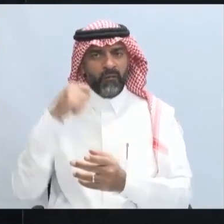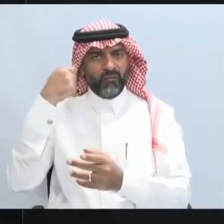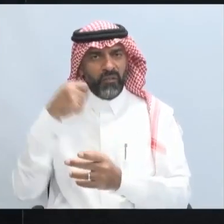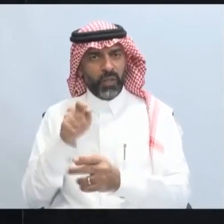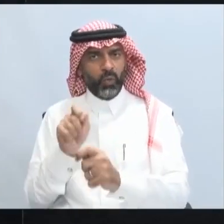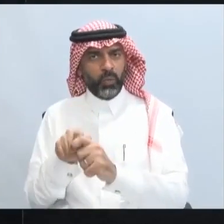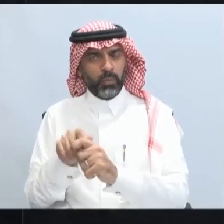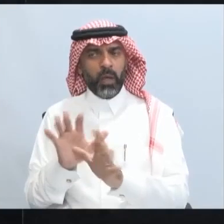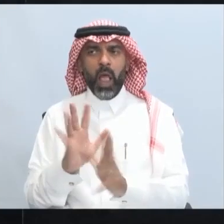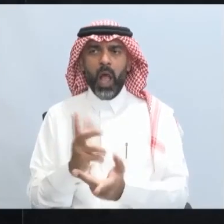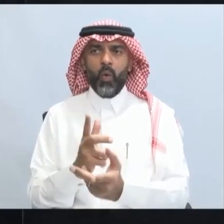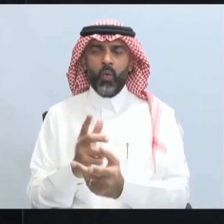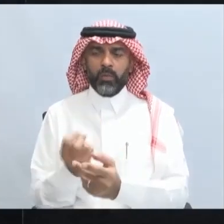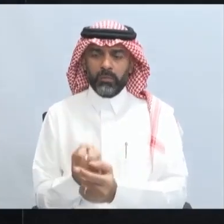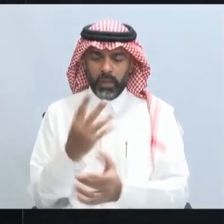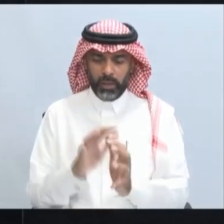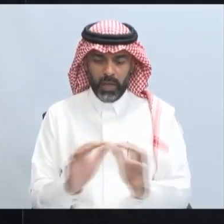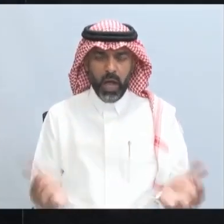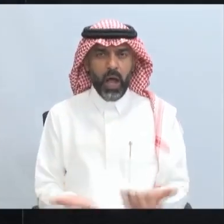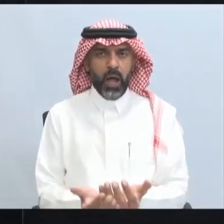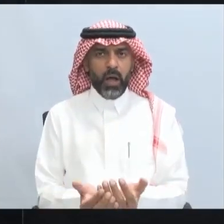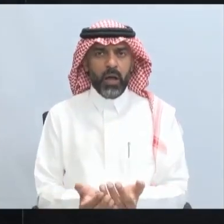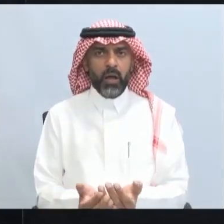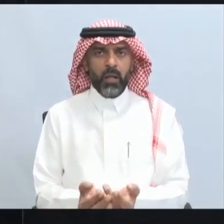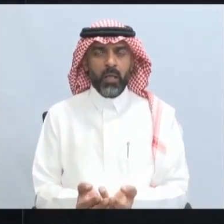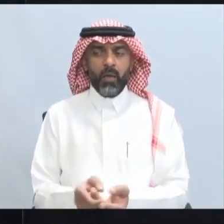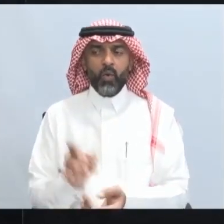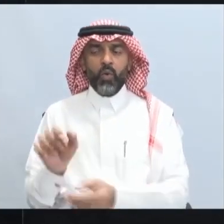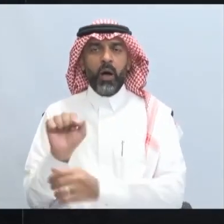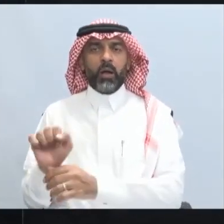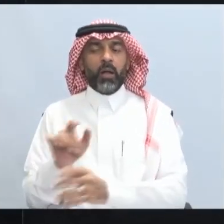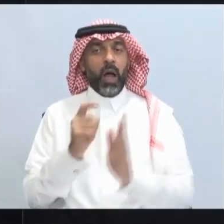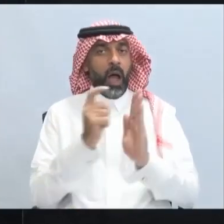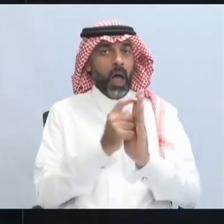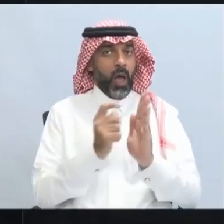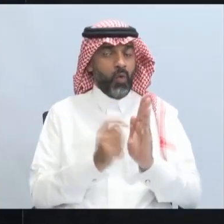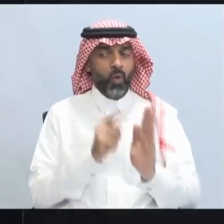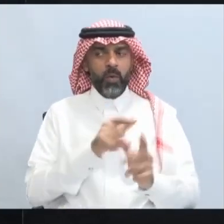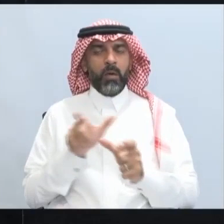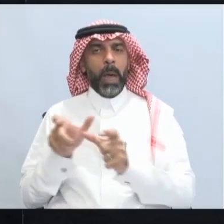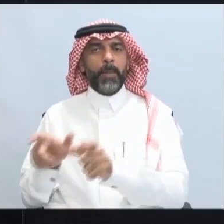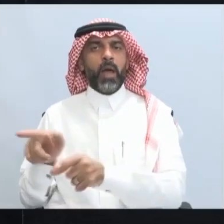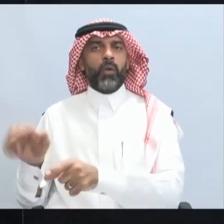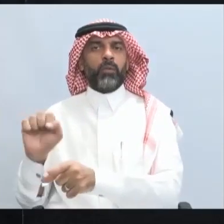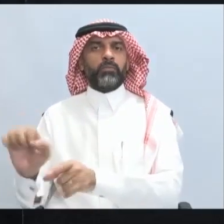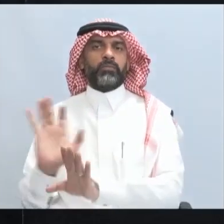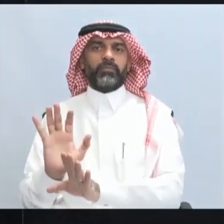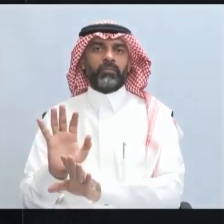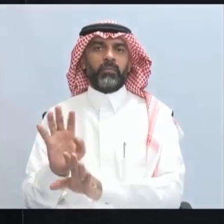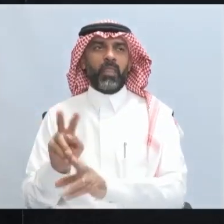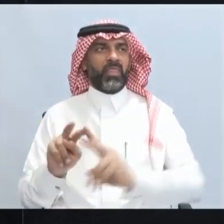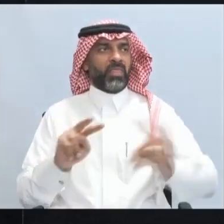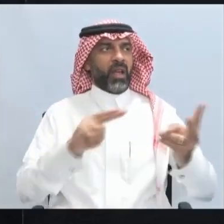اختراعات وابتكارات وغير ذلك فان القانون ماذا يحمي هذا هذه الامور